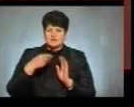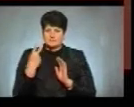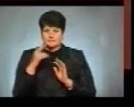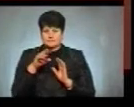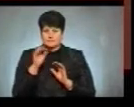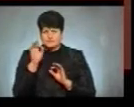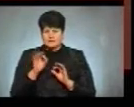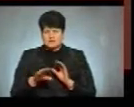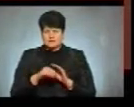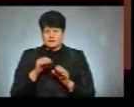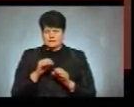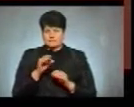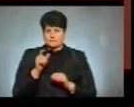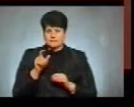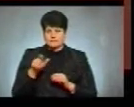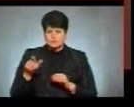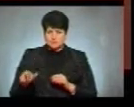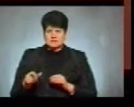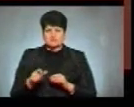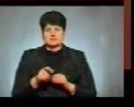72,2% виборців. За Петра Порошенка –